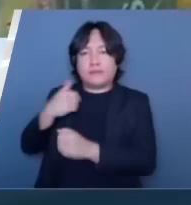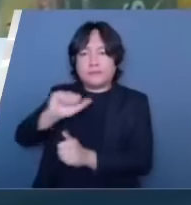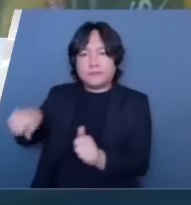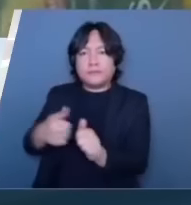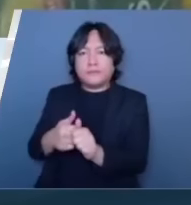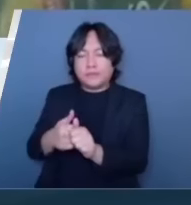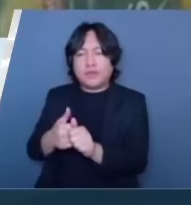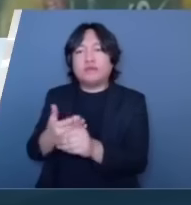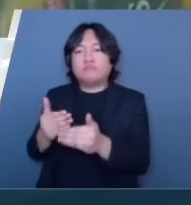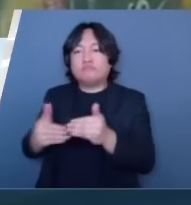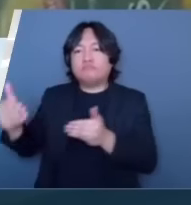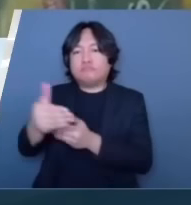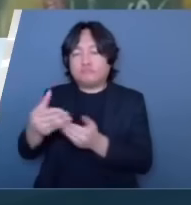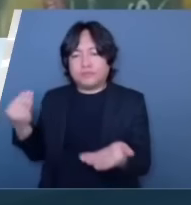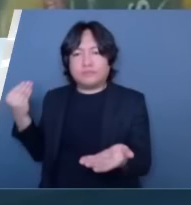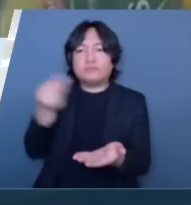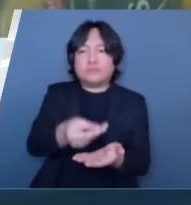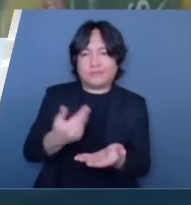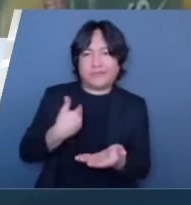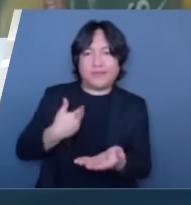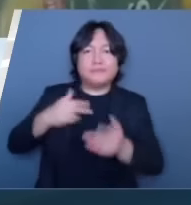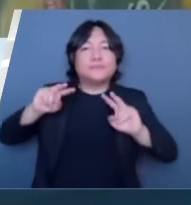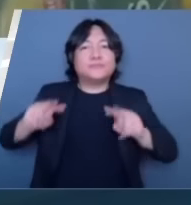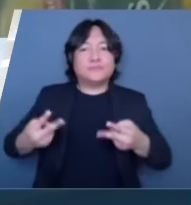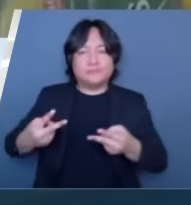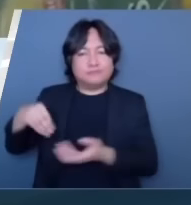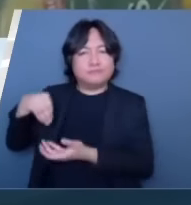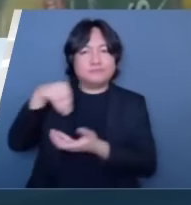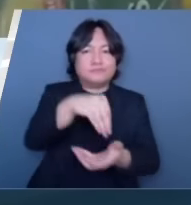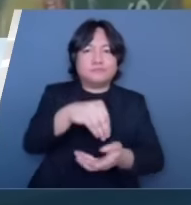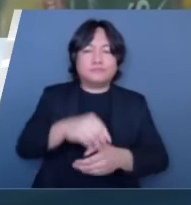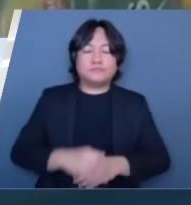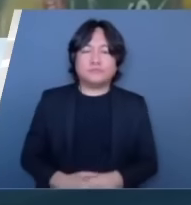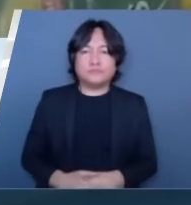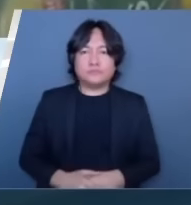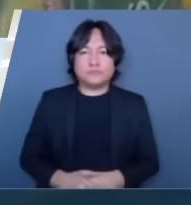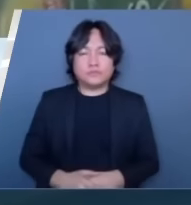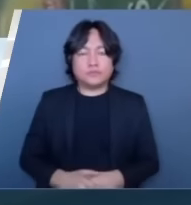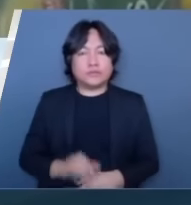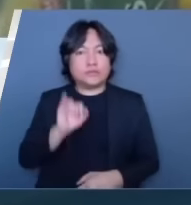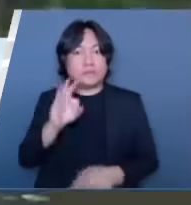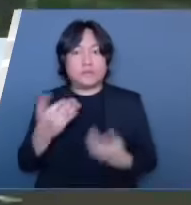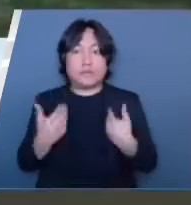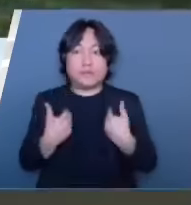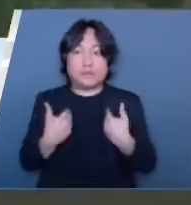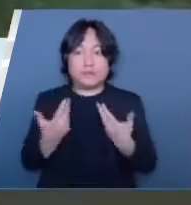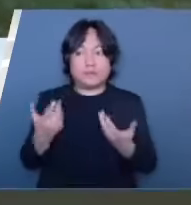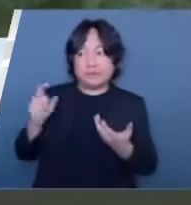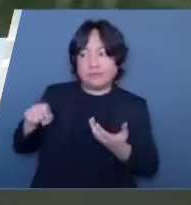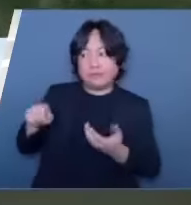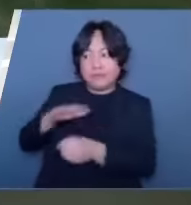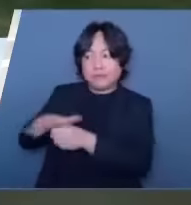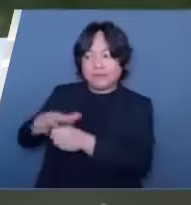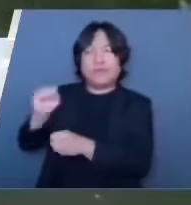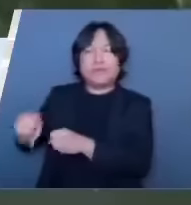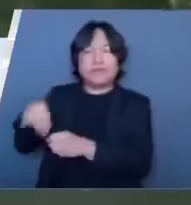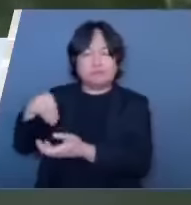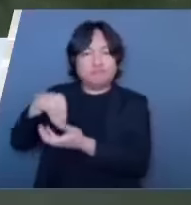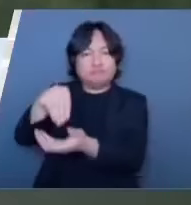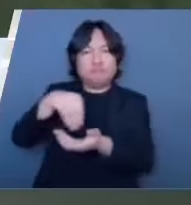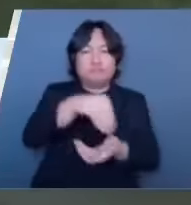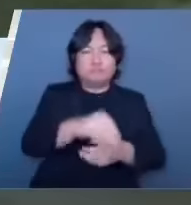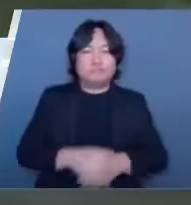pangangailangan po, doon sa buong lalawigan po. Kung meron po kami, pinapadala po namin. Patuloy rin ang monitoring para